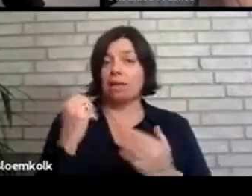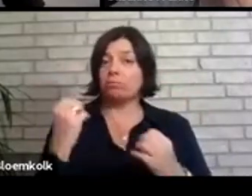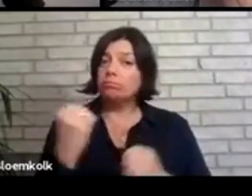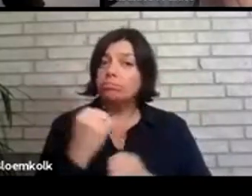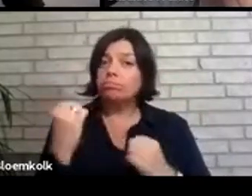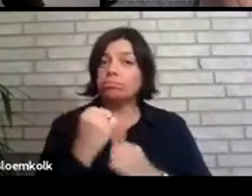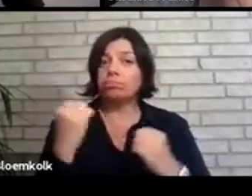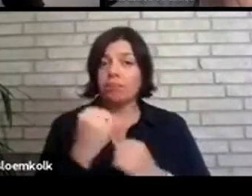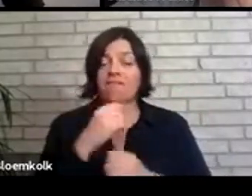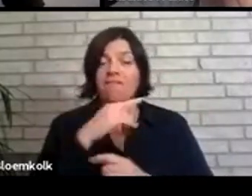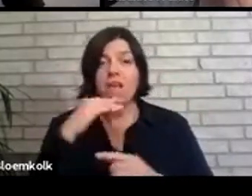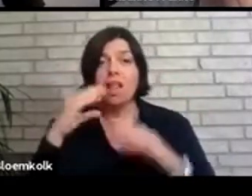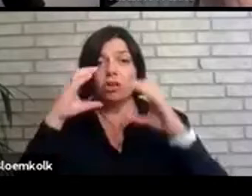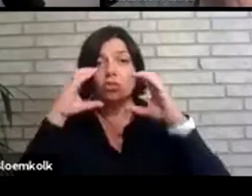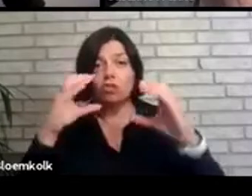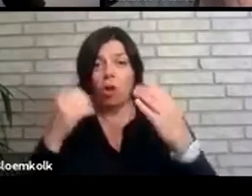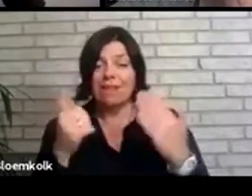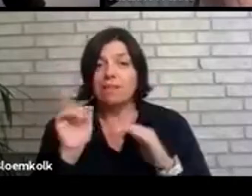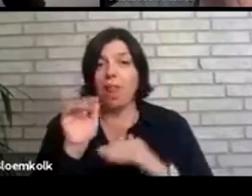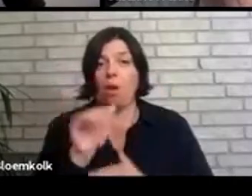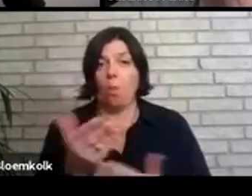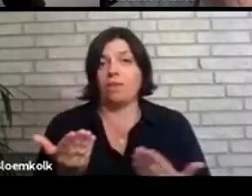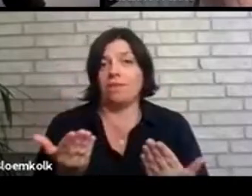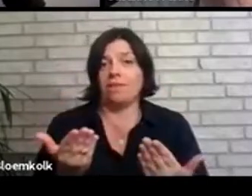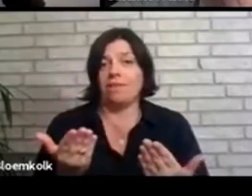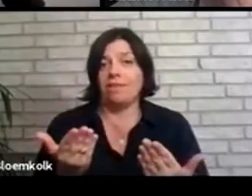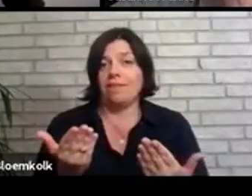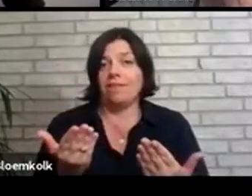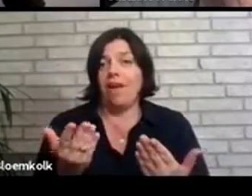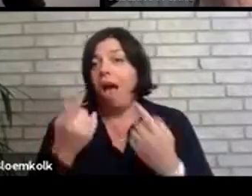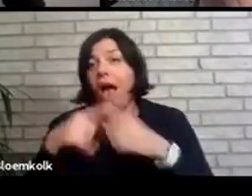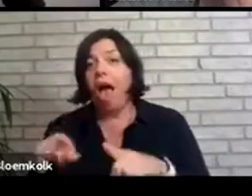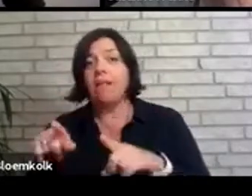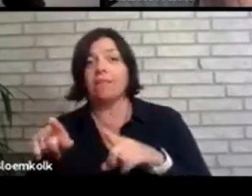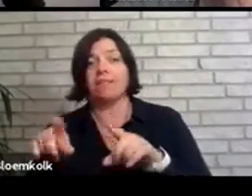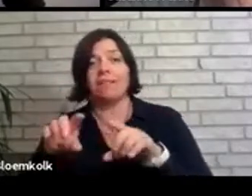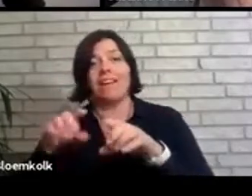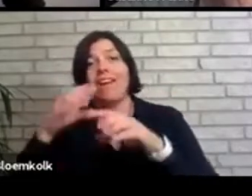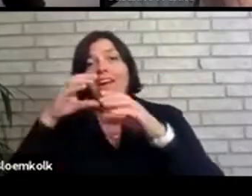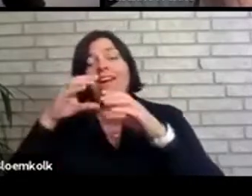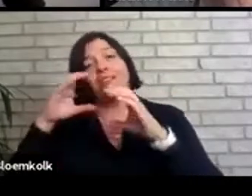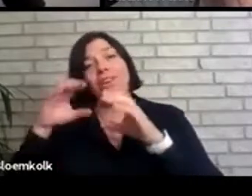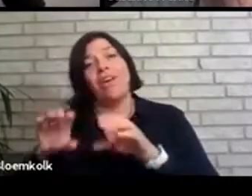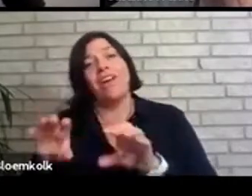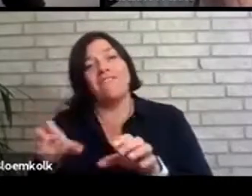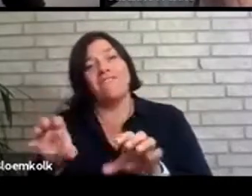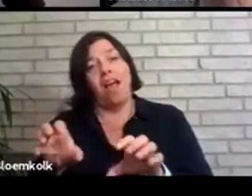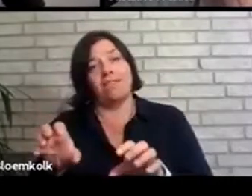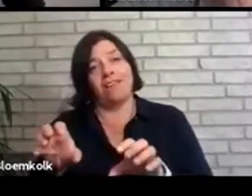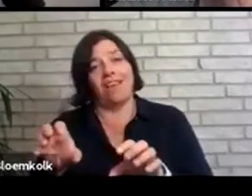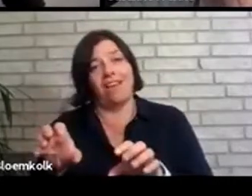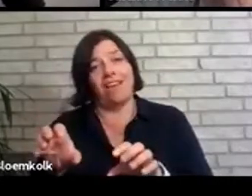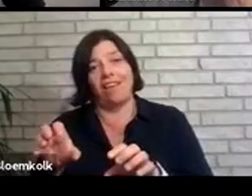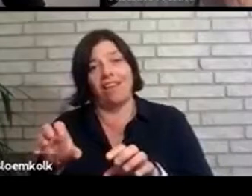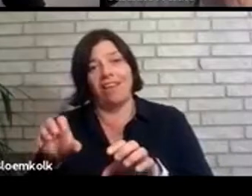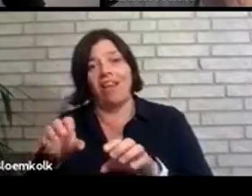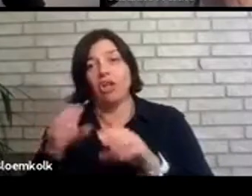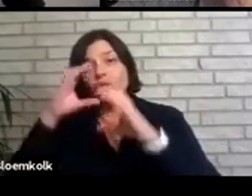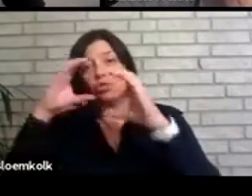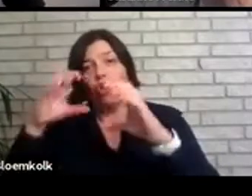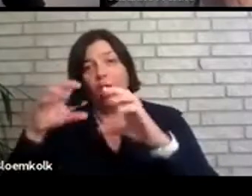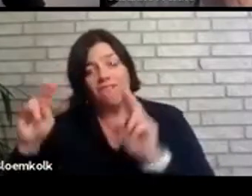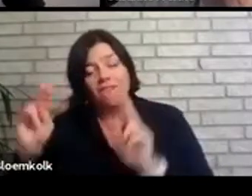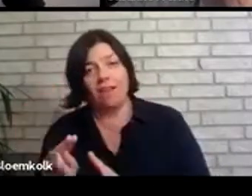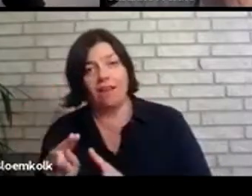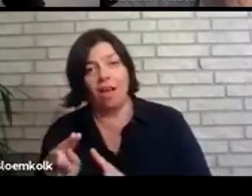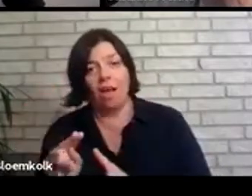gestern Abend. Und mal sehen, ja, ob junge Leute jetzt vielleicht ein halbes Jahr ohne Fußball auskommen, aber wie lange